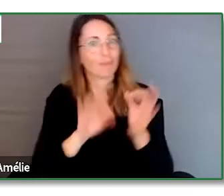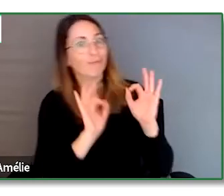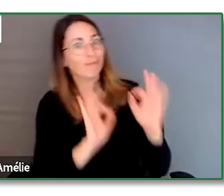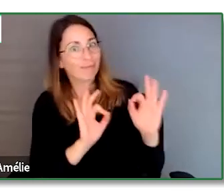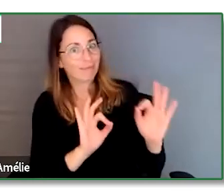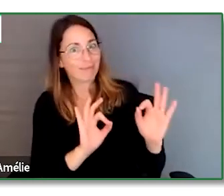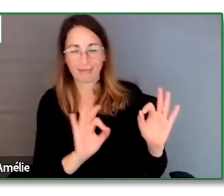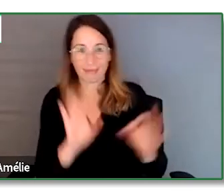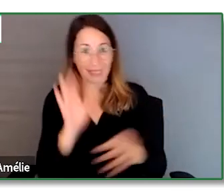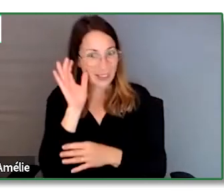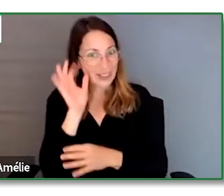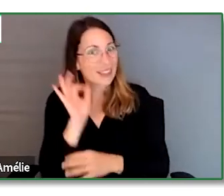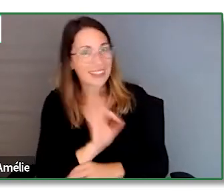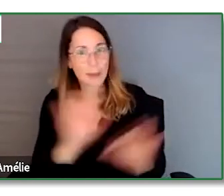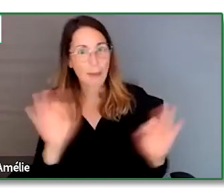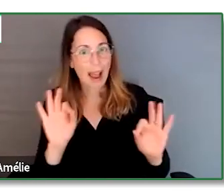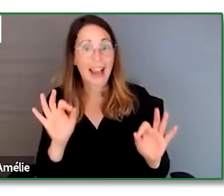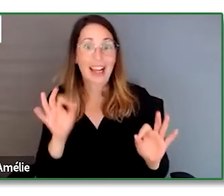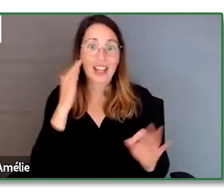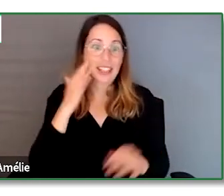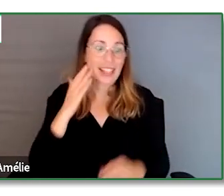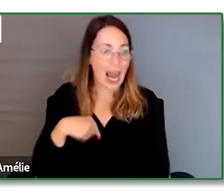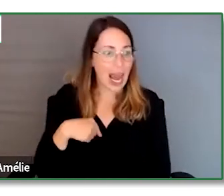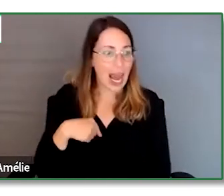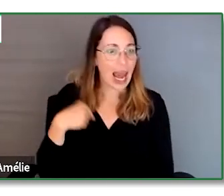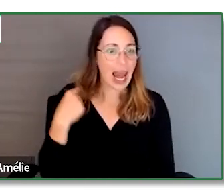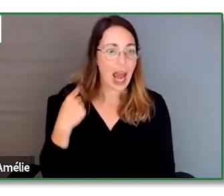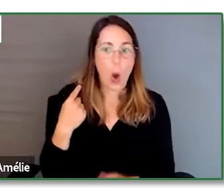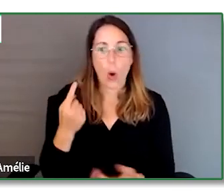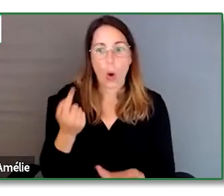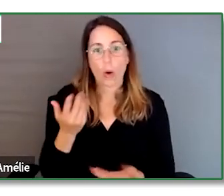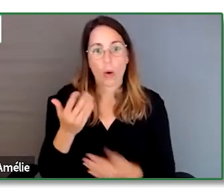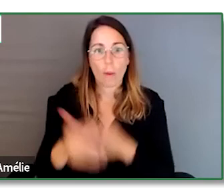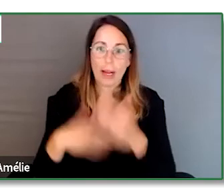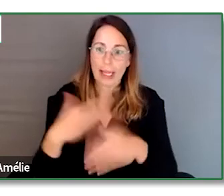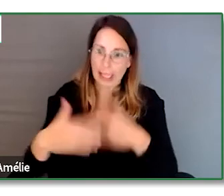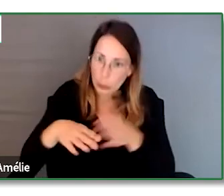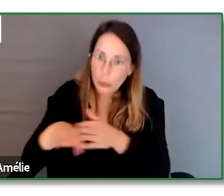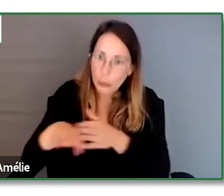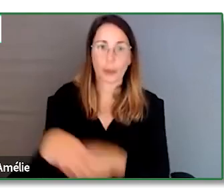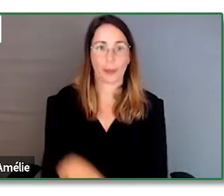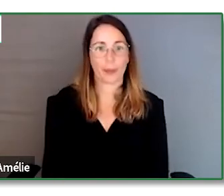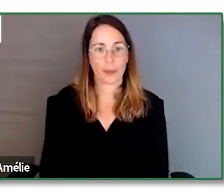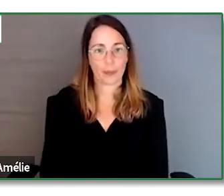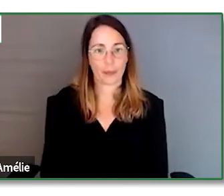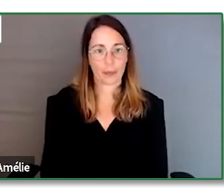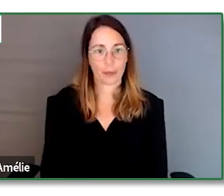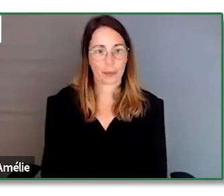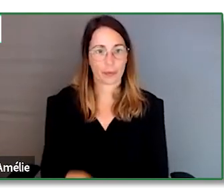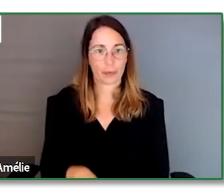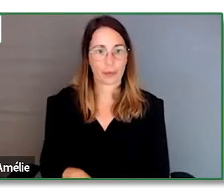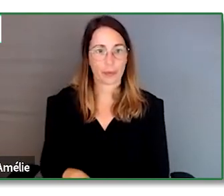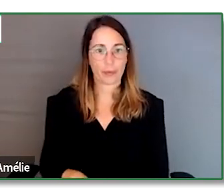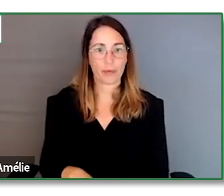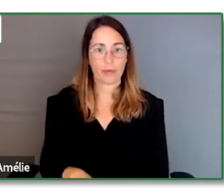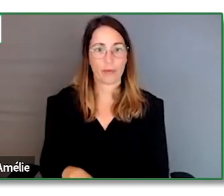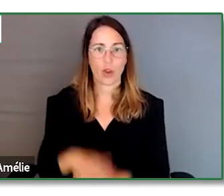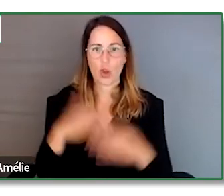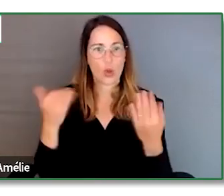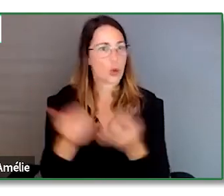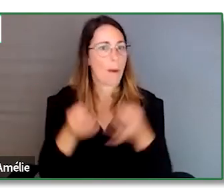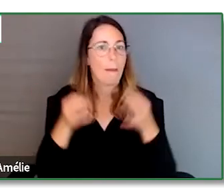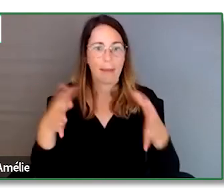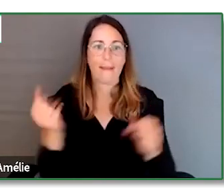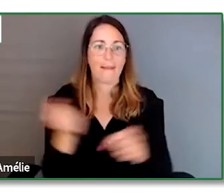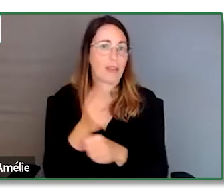un processus. On ne peut pas tout régler au même moment. Alors, je crois qu'il nous reste le temps de poser une